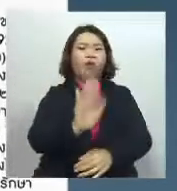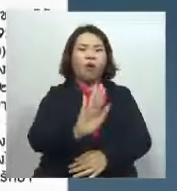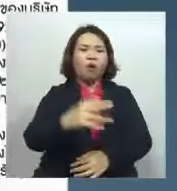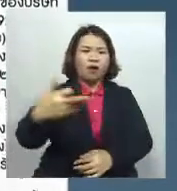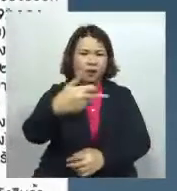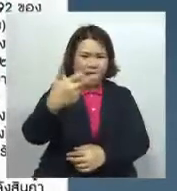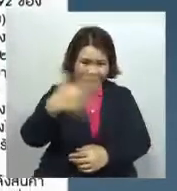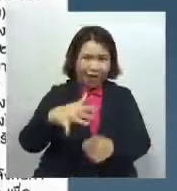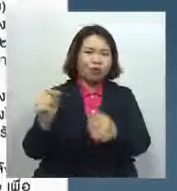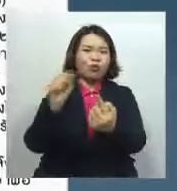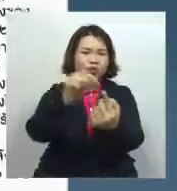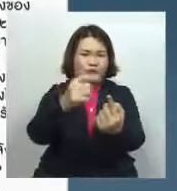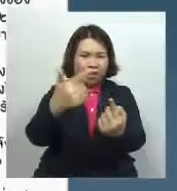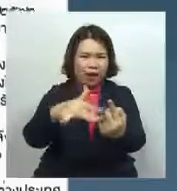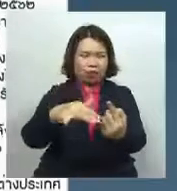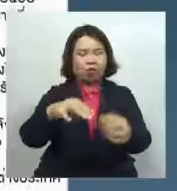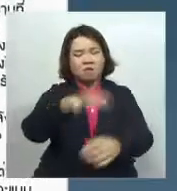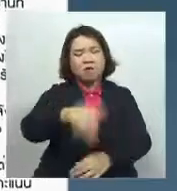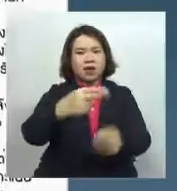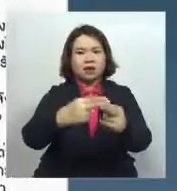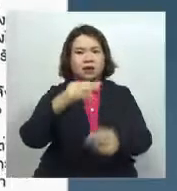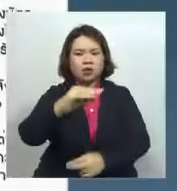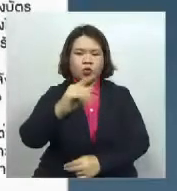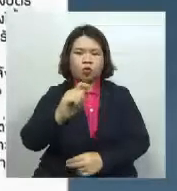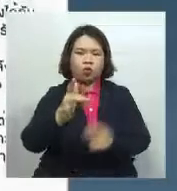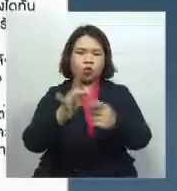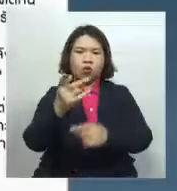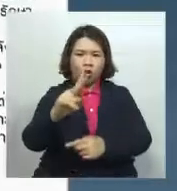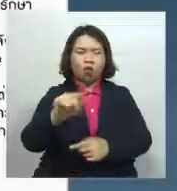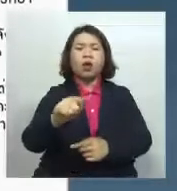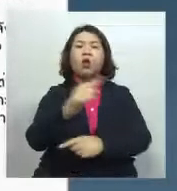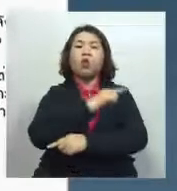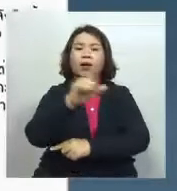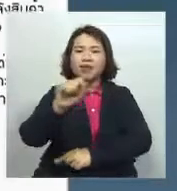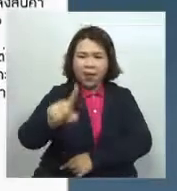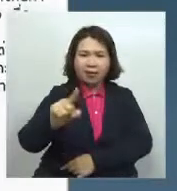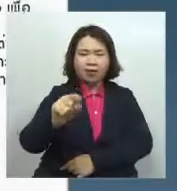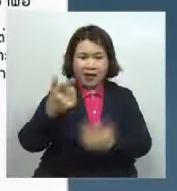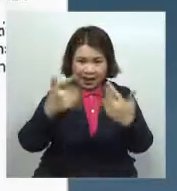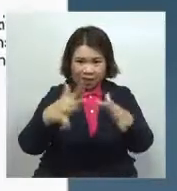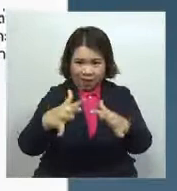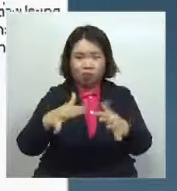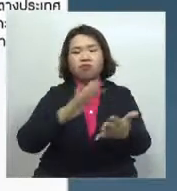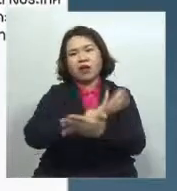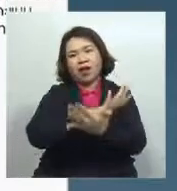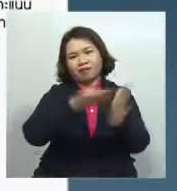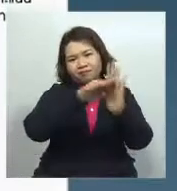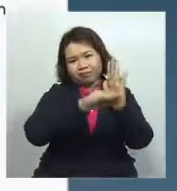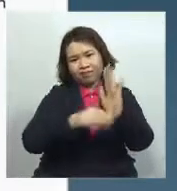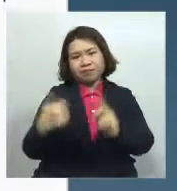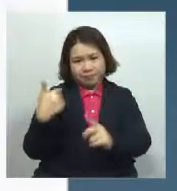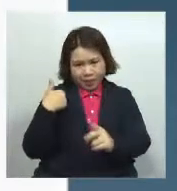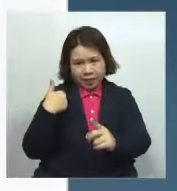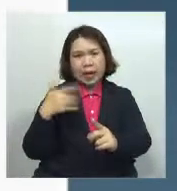้ของบิษัทการบินไยที่นาคอนโ๊กแลนด์ในวนที่ 21 มีนาคม 2,562 ตามเอกสารทรักกิ้ง